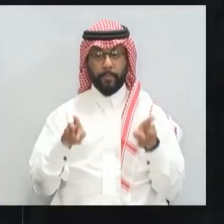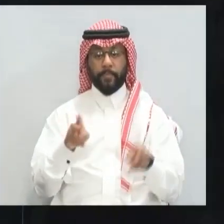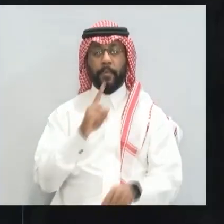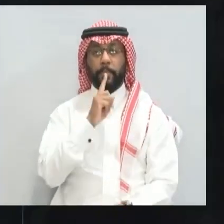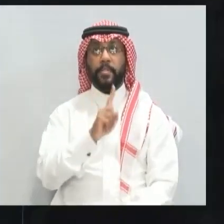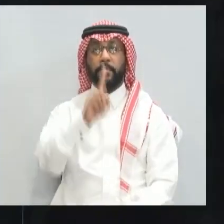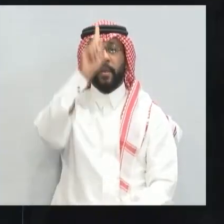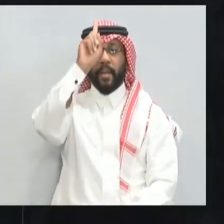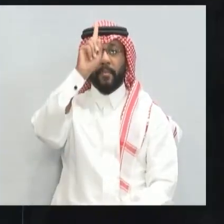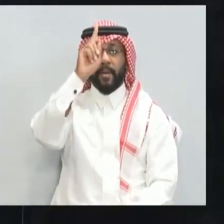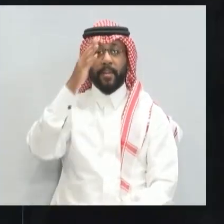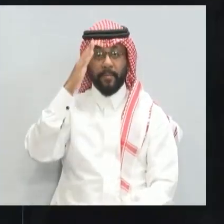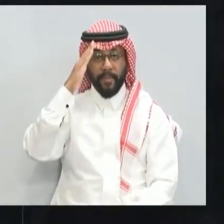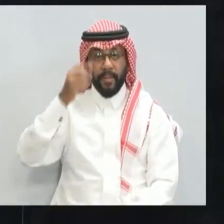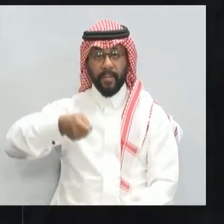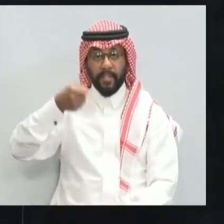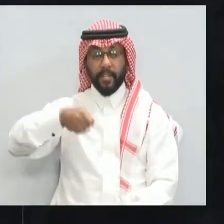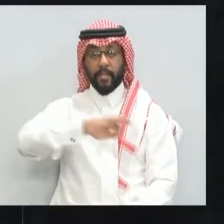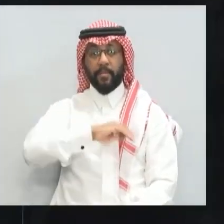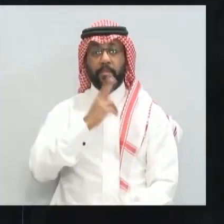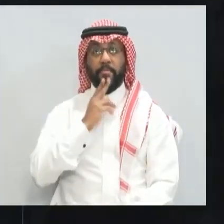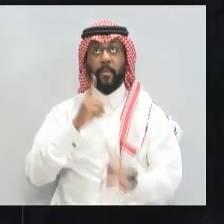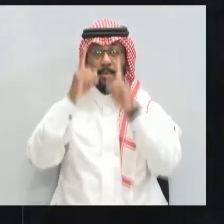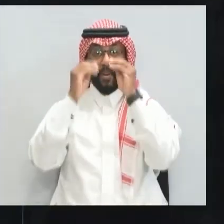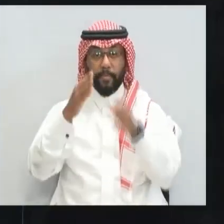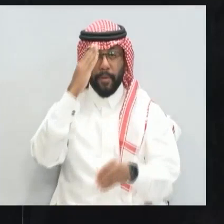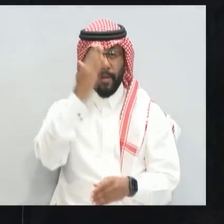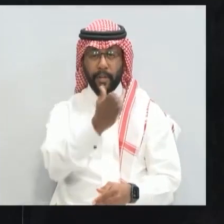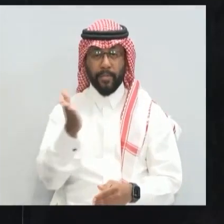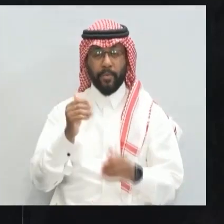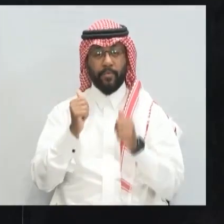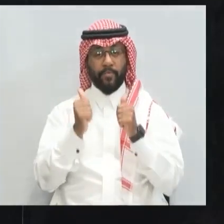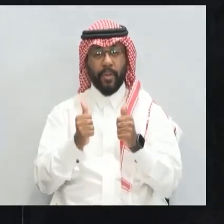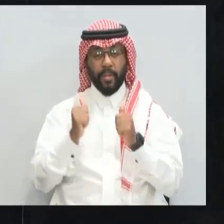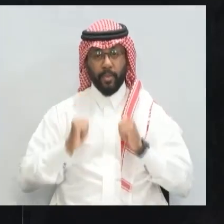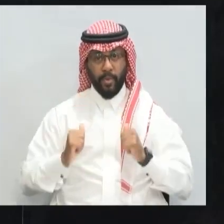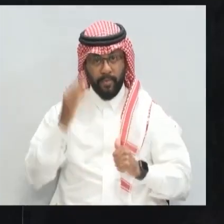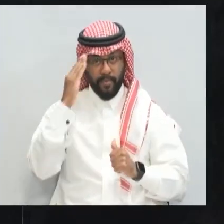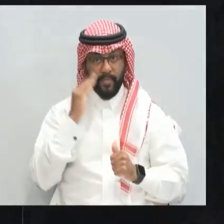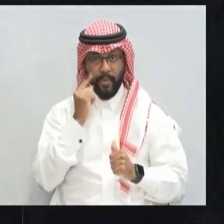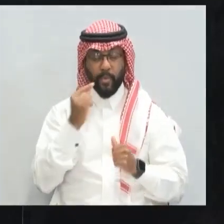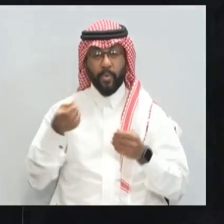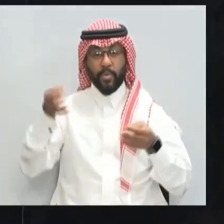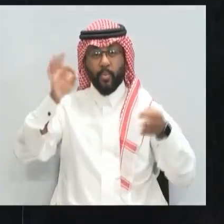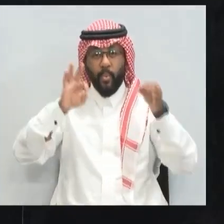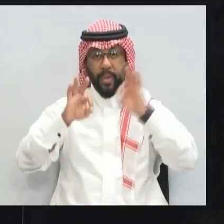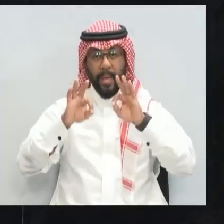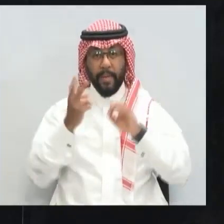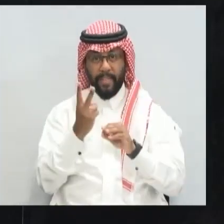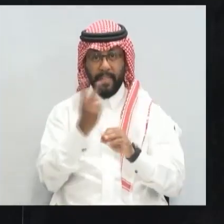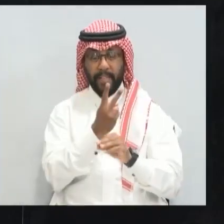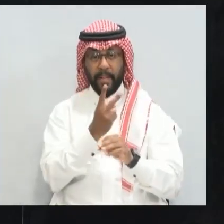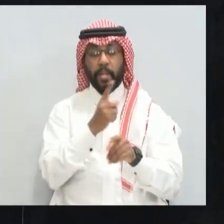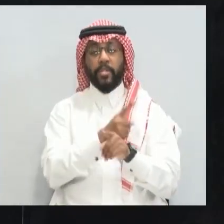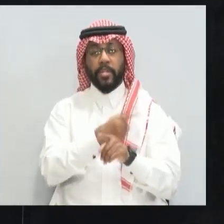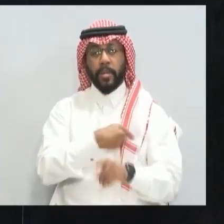بسم الله الرحمن الرحيم السلام عليكم ورحمه الله وبركاته اهلا وسهلا بكم في درس جديد من دروس كيميا 2 ا معكم معلمتكم العنود